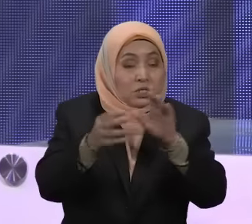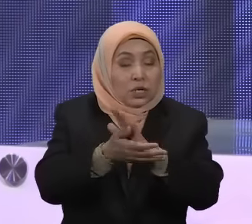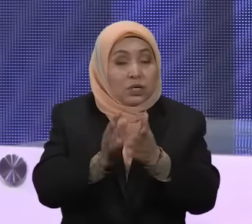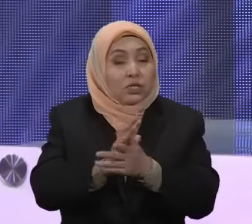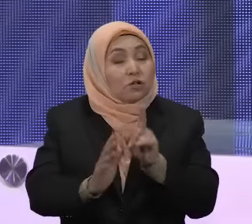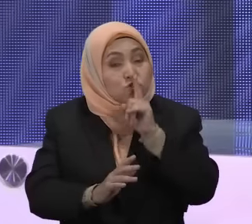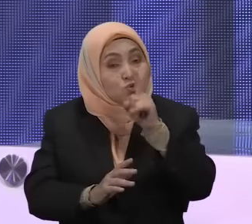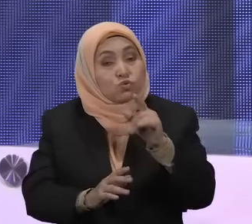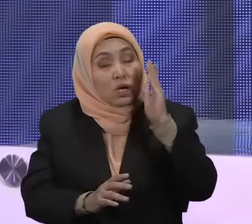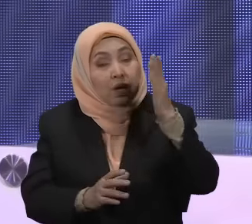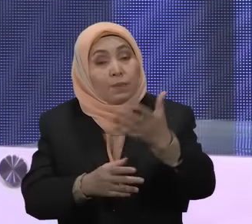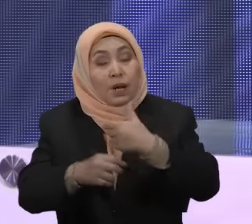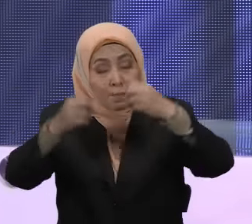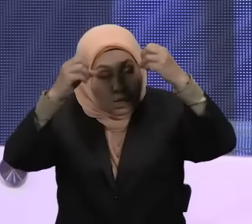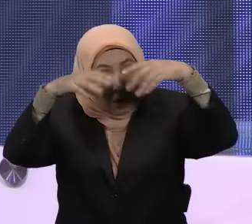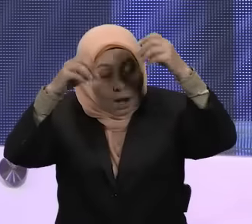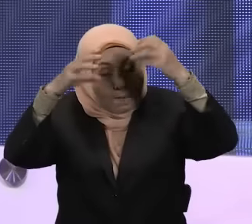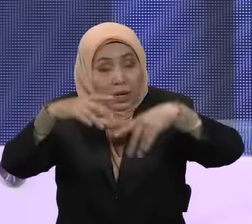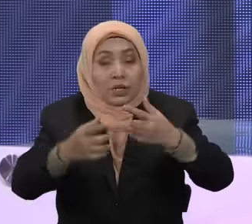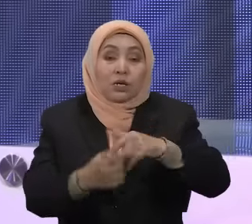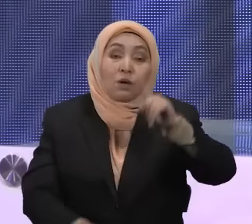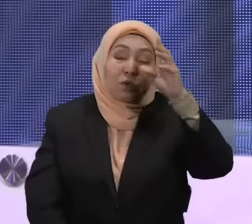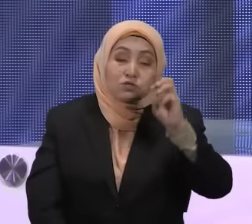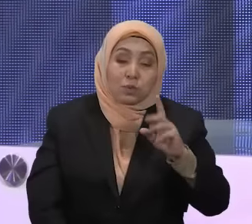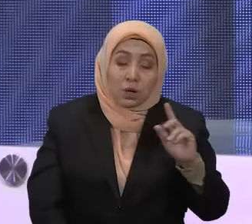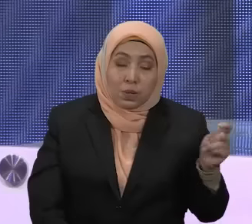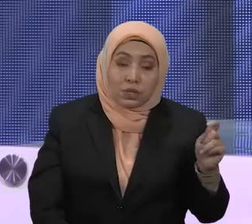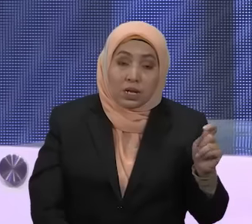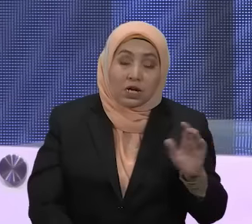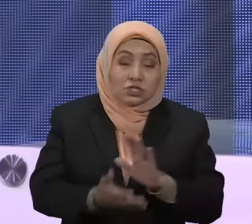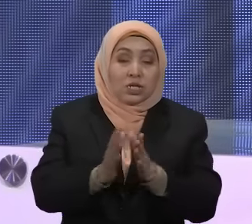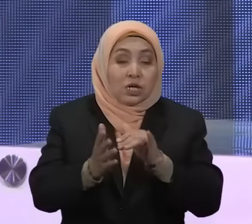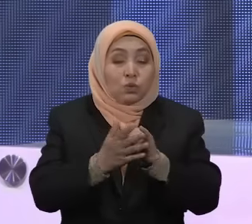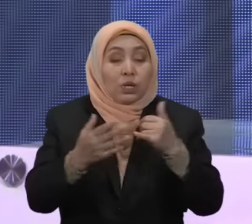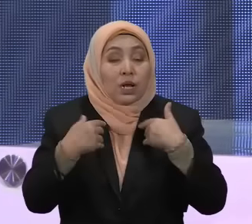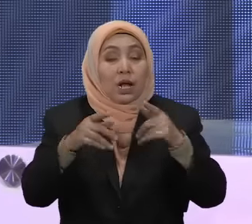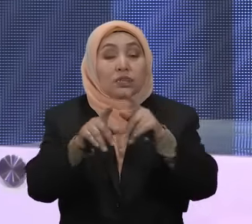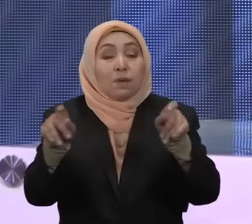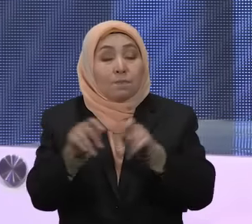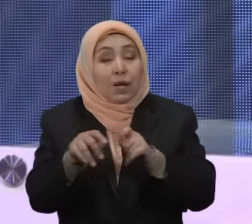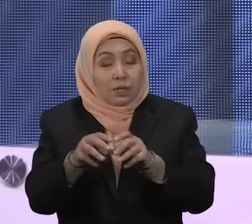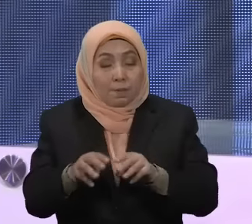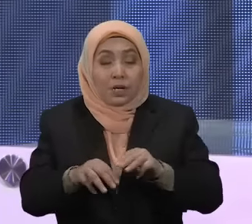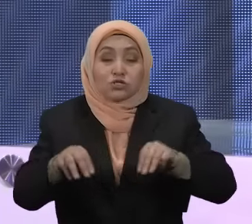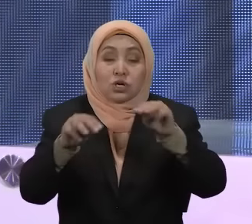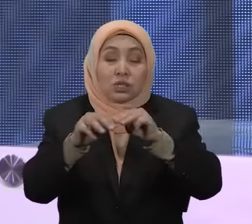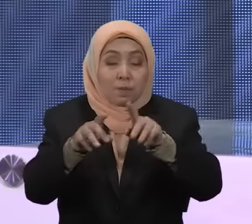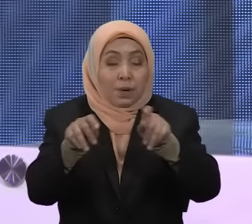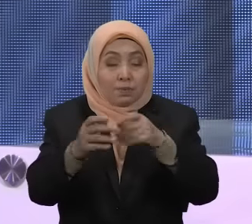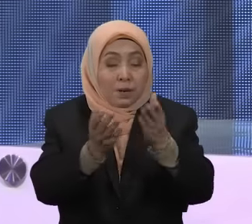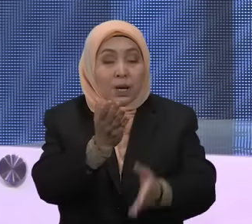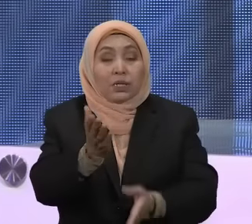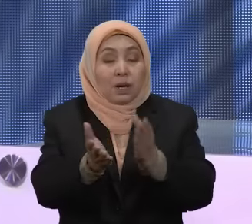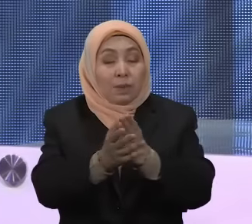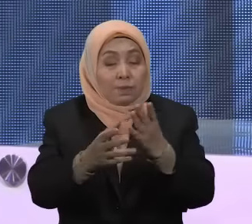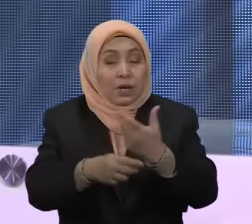ia pasti akan mendapat rahmat daripada Allah Subhanahu Wa Taala. Jadi itu adalah tempat, masjid adalah tempat mendapat hidayah,